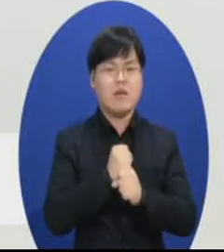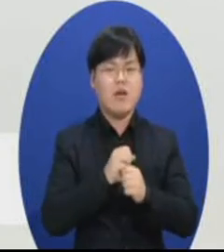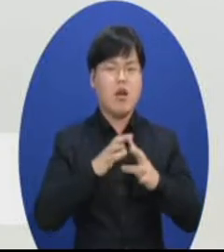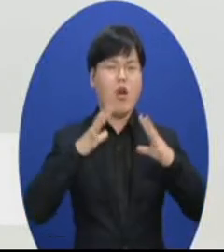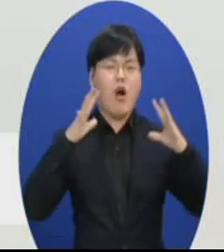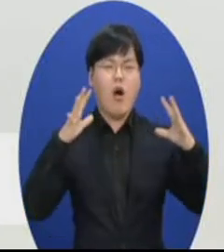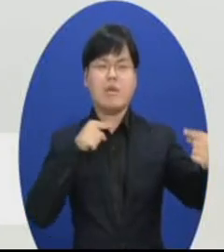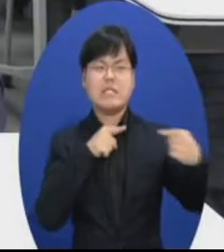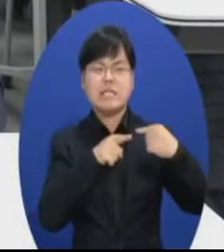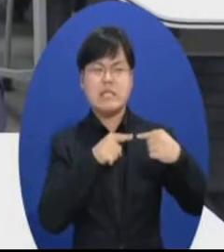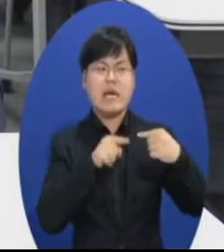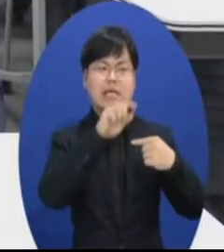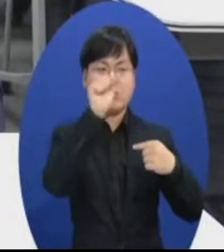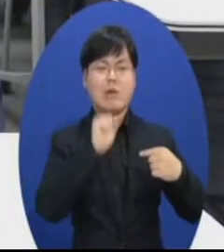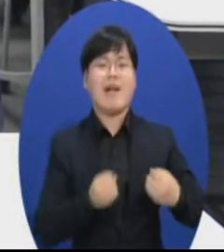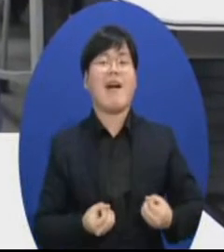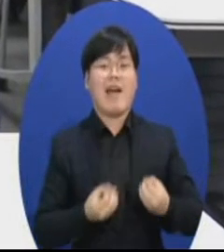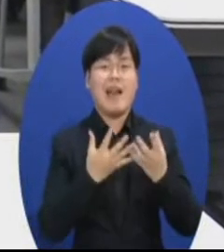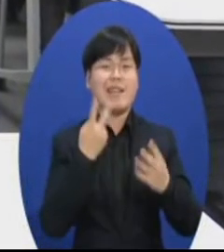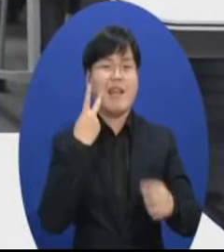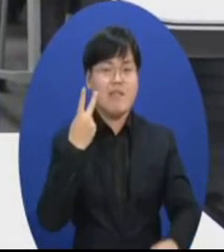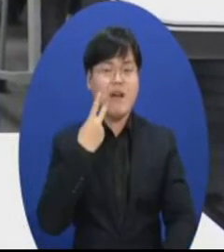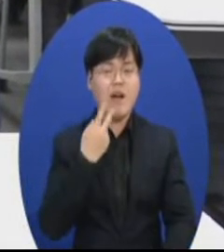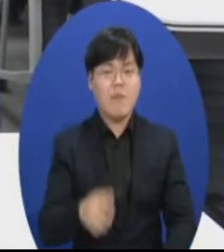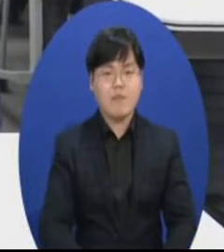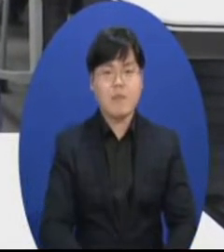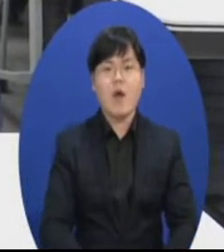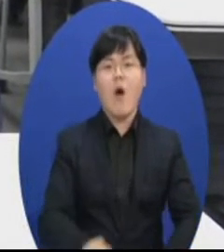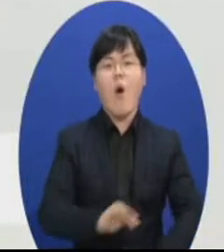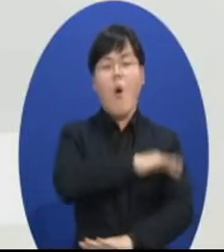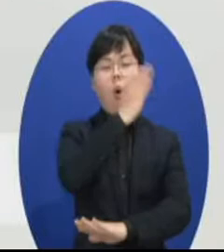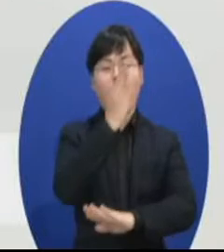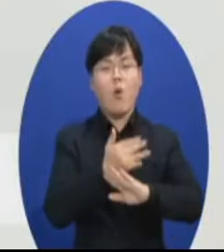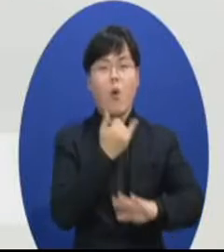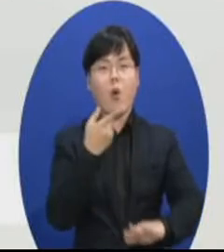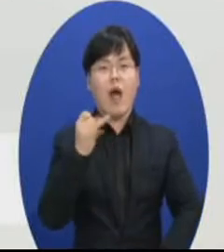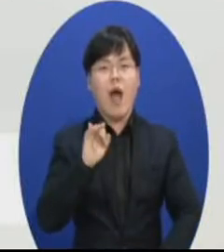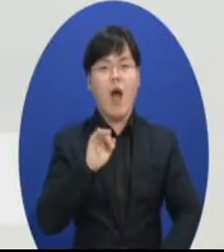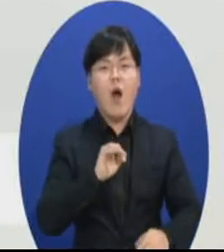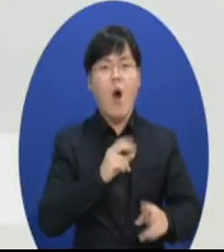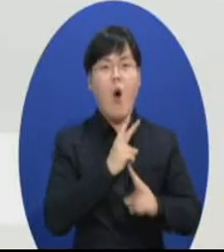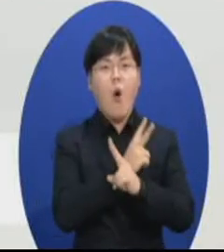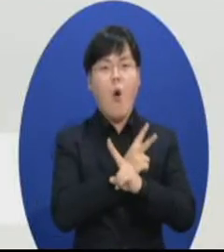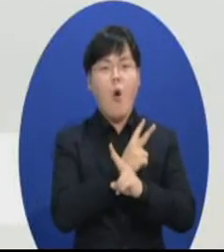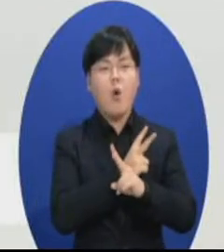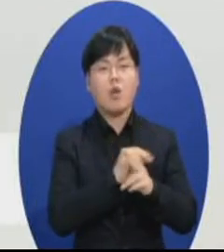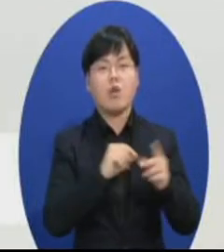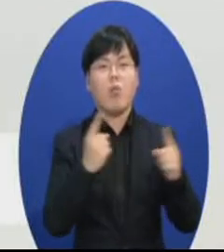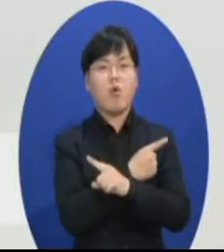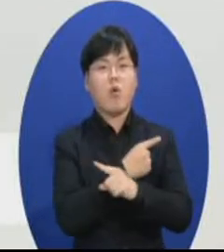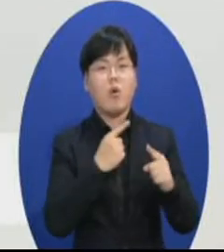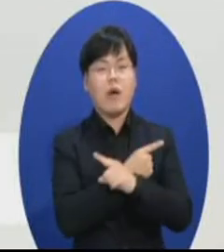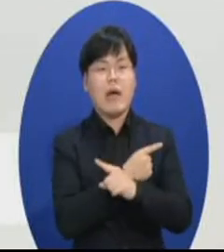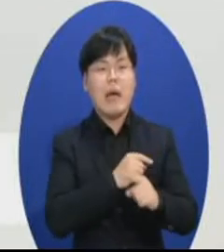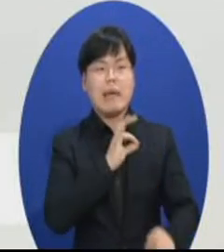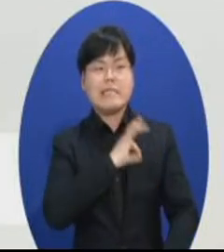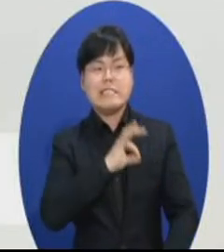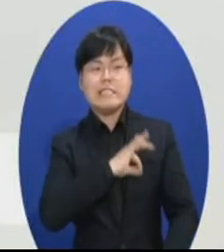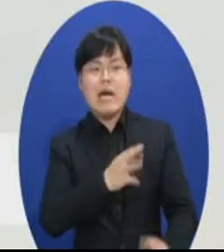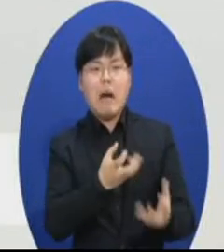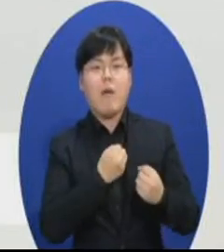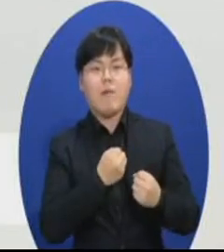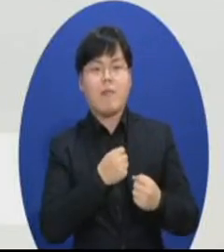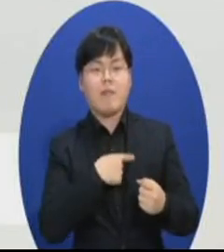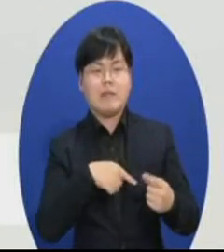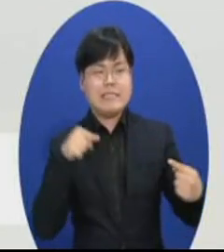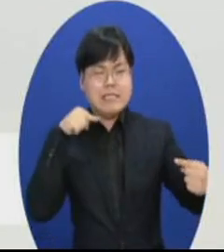Асар их эсвүүцтэй тулгардаг. Уул уурхайн салбараас хууль бусаар байдсан олигарх хоттой нүүр тулдаг. Тэд бол асар